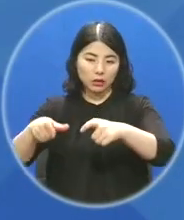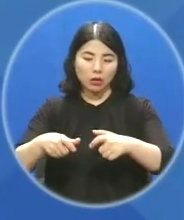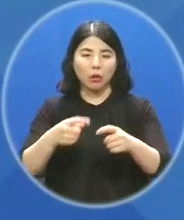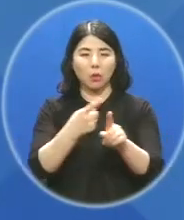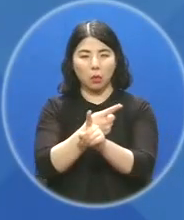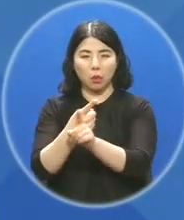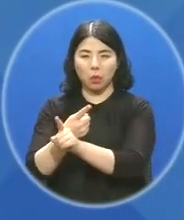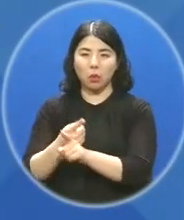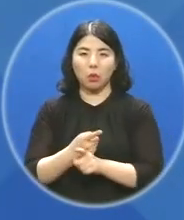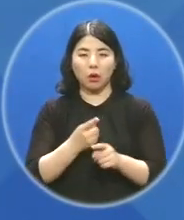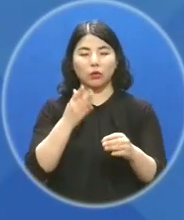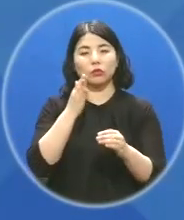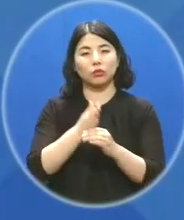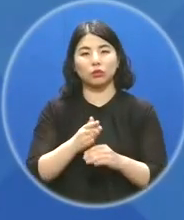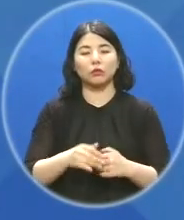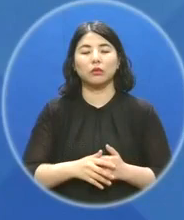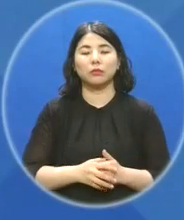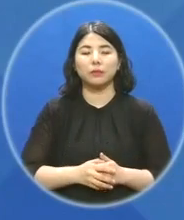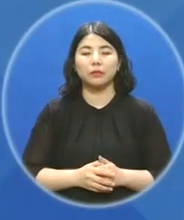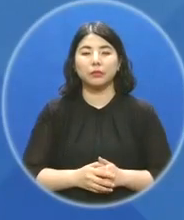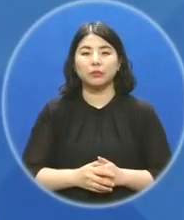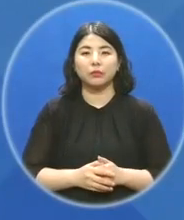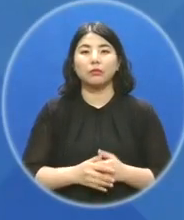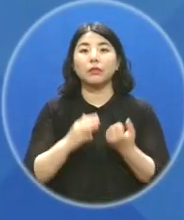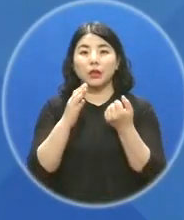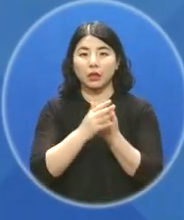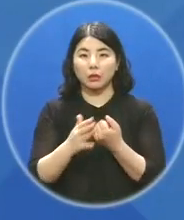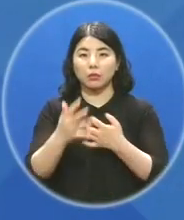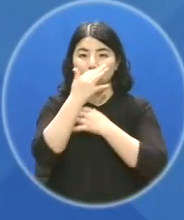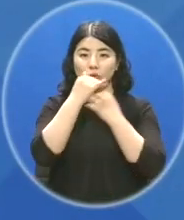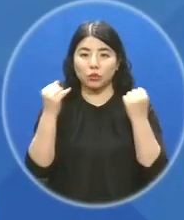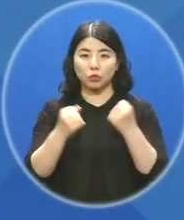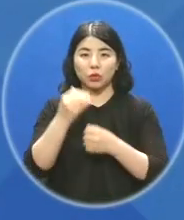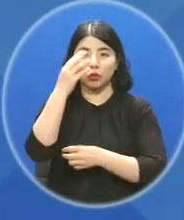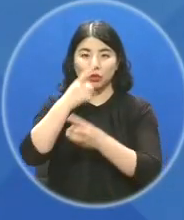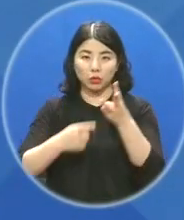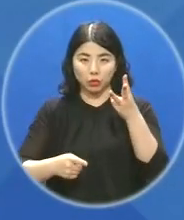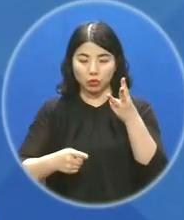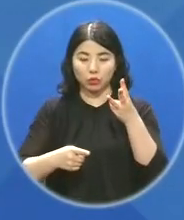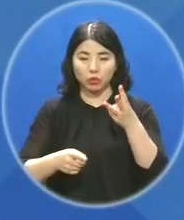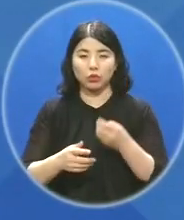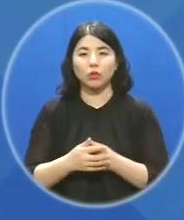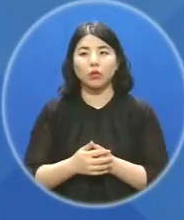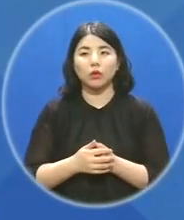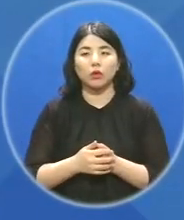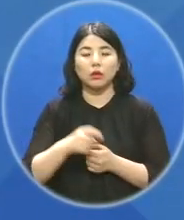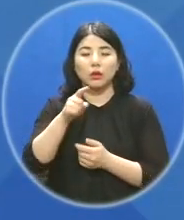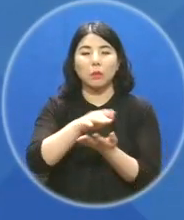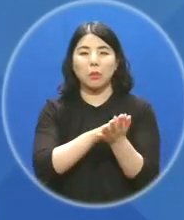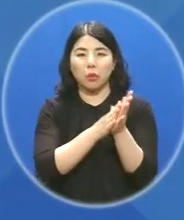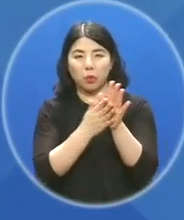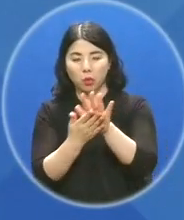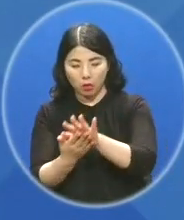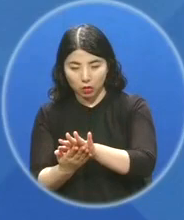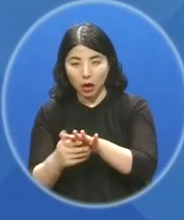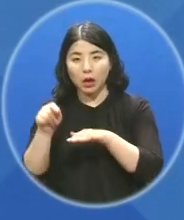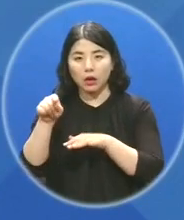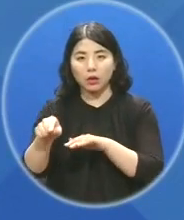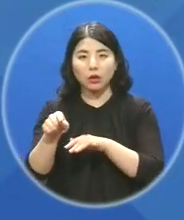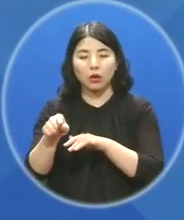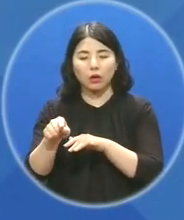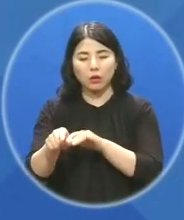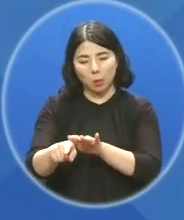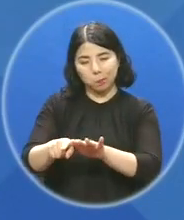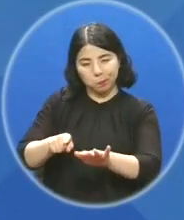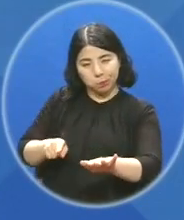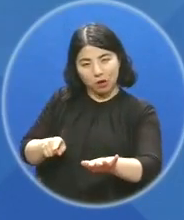바뀌고 있습니다. 또 바뀌어왔습니다. 네. 그런 점에서 충청북도와 청주시가 그런 어떤 변화의 흐름에 조금